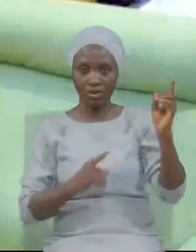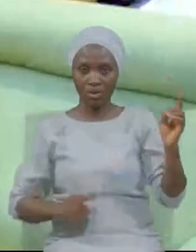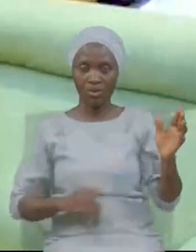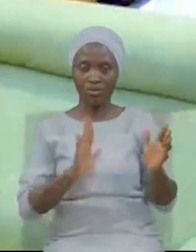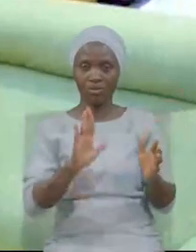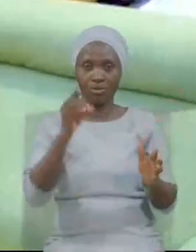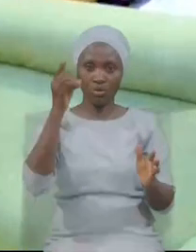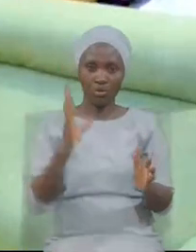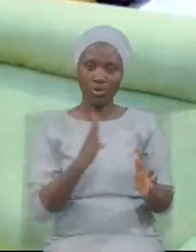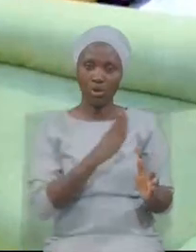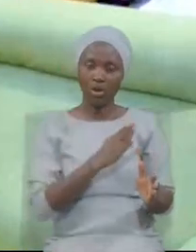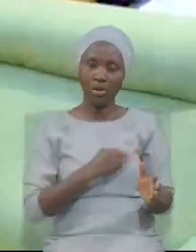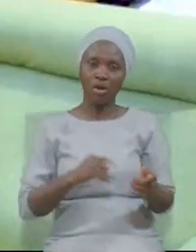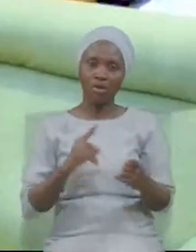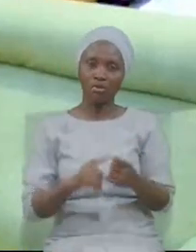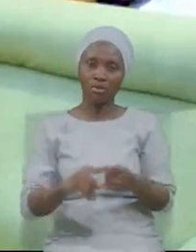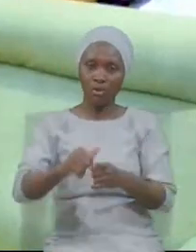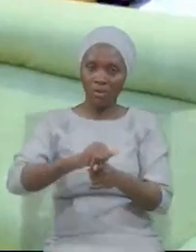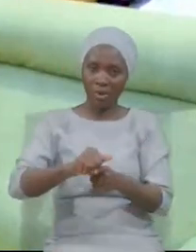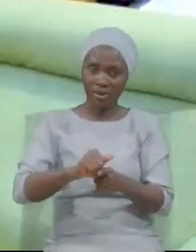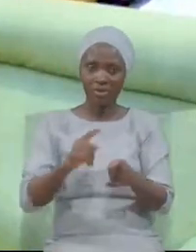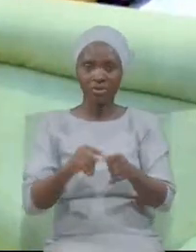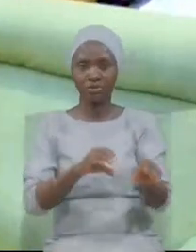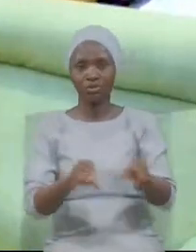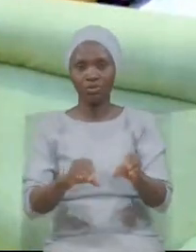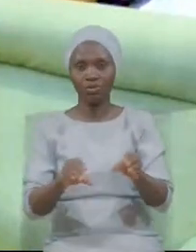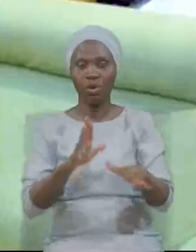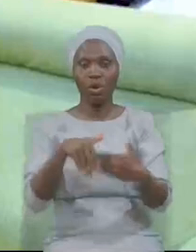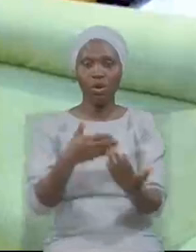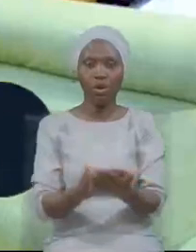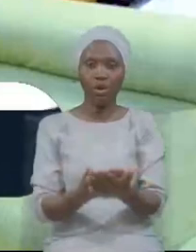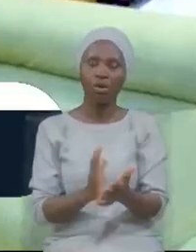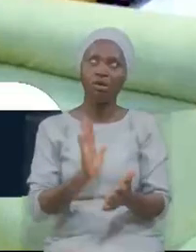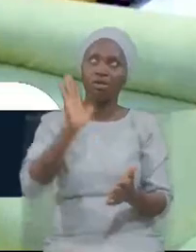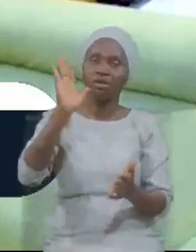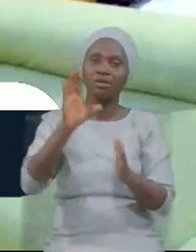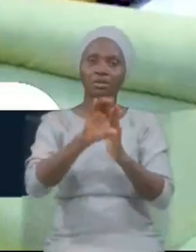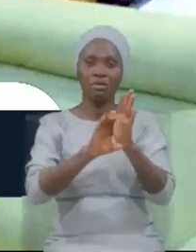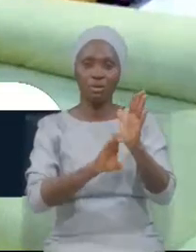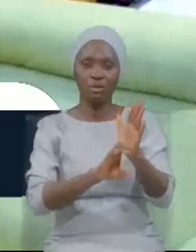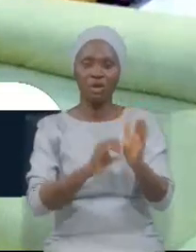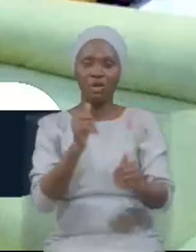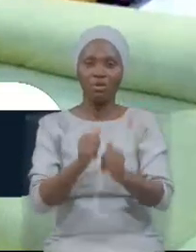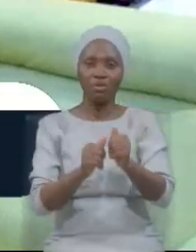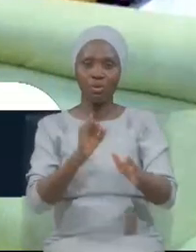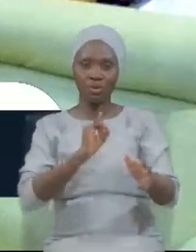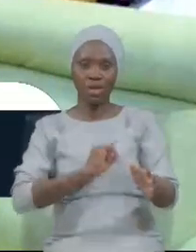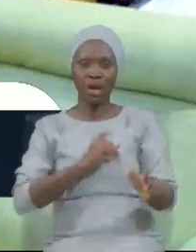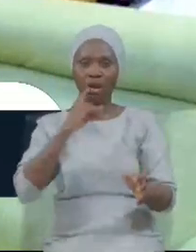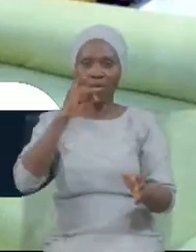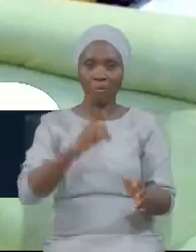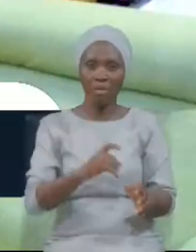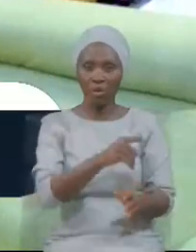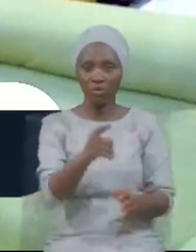en observant et en mettant en pratique tous ces commandements que je te prescris